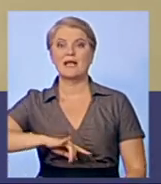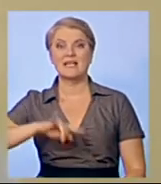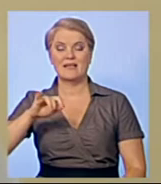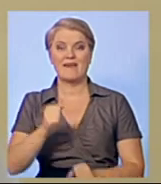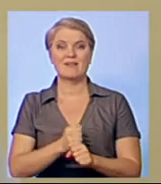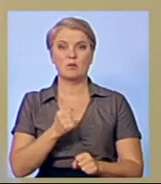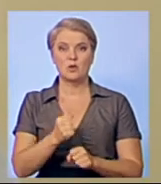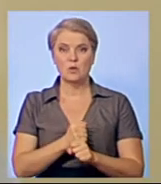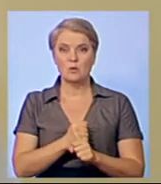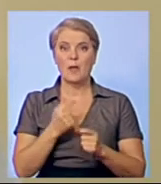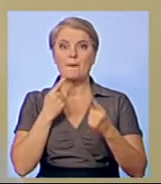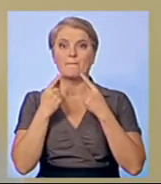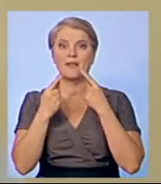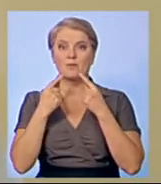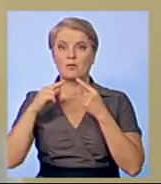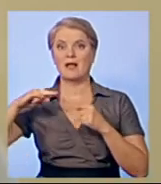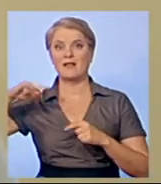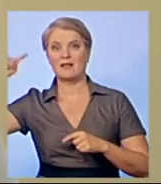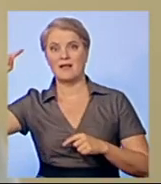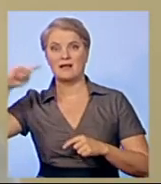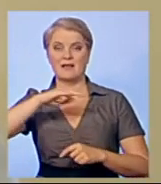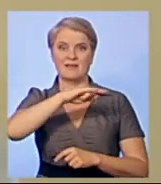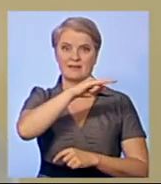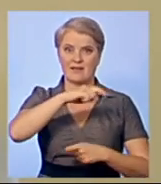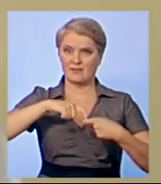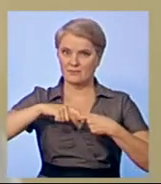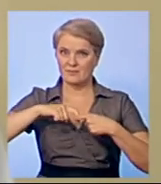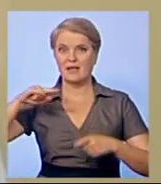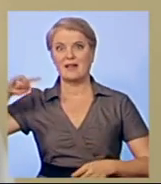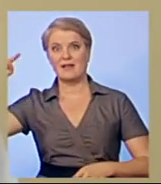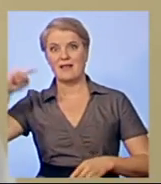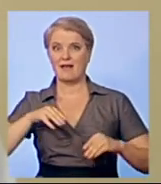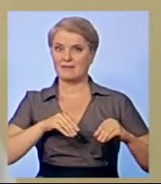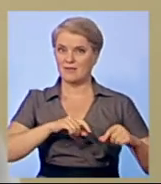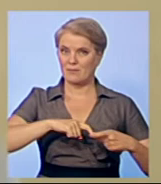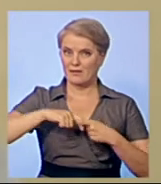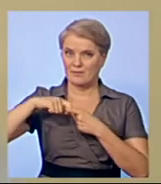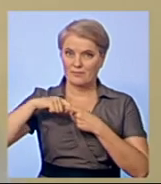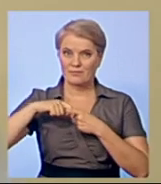відпрацьовувати перемови літаки з літаком, літаки з землею, відпрацьовуючи свої дії з захисту всього з'єднання, яке